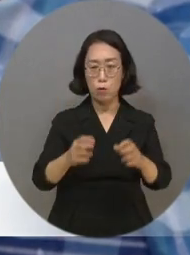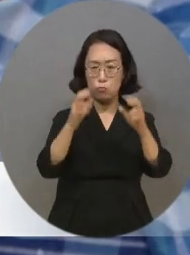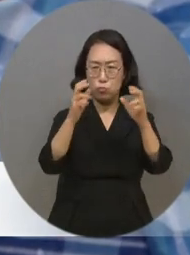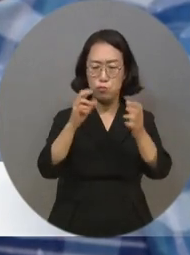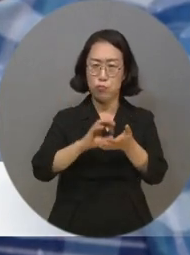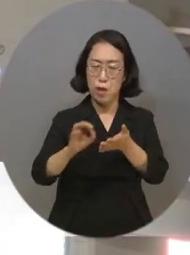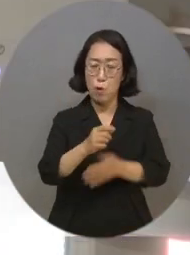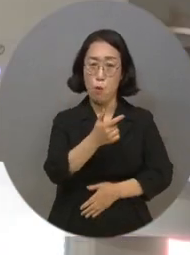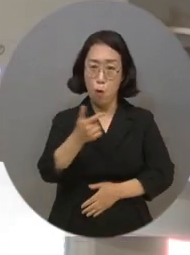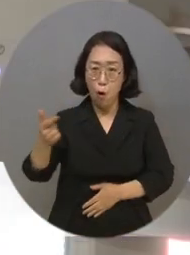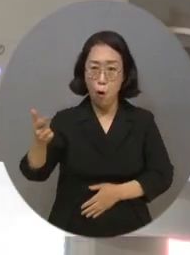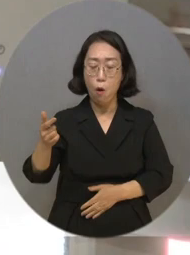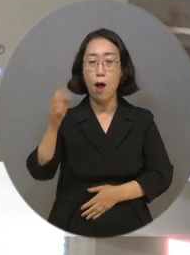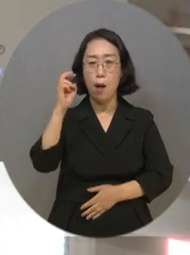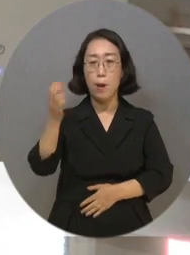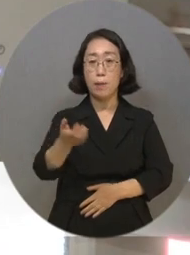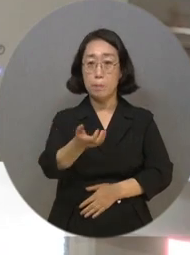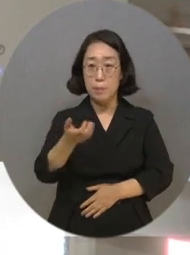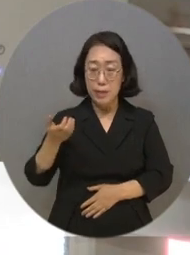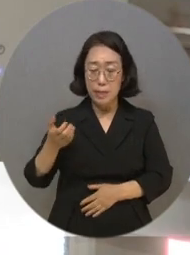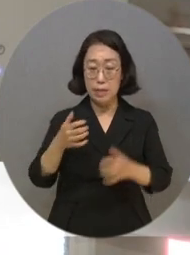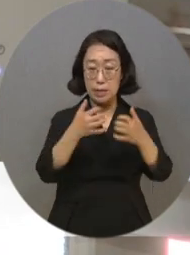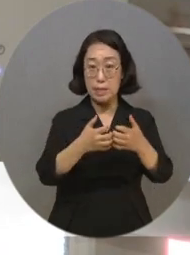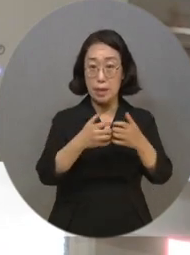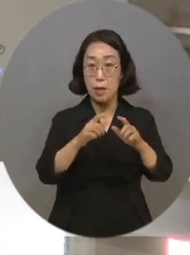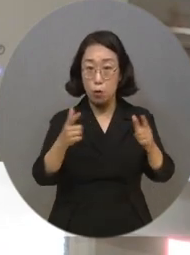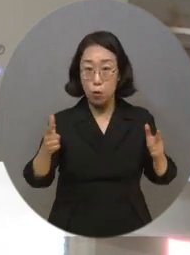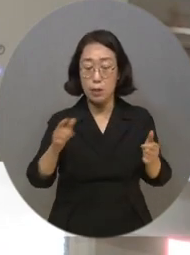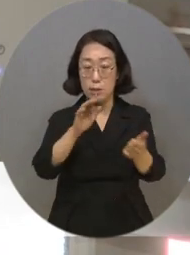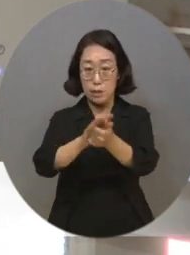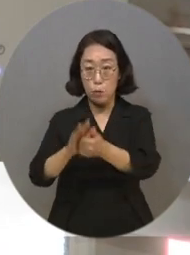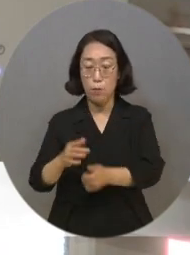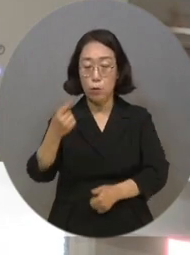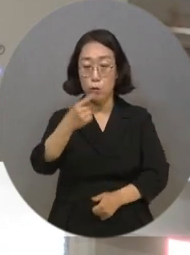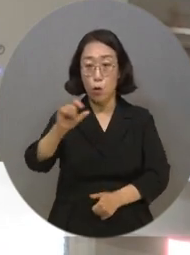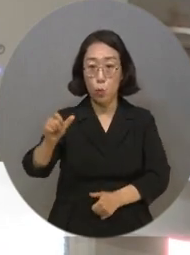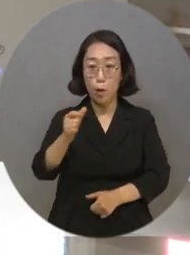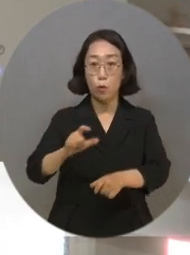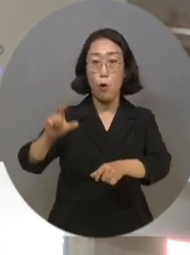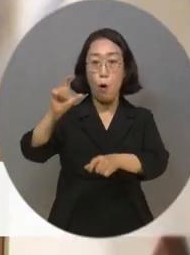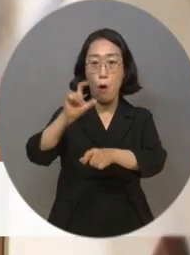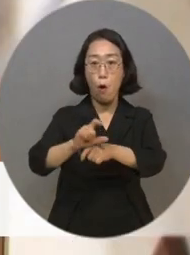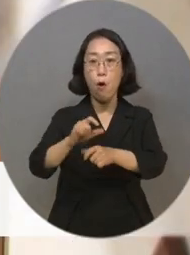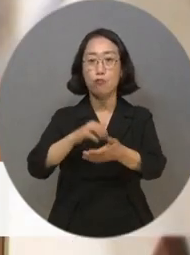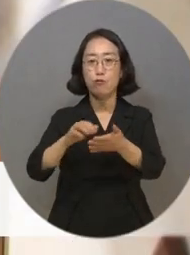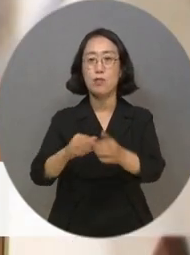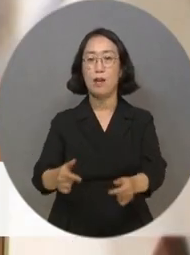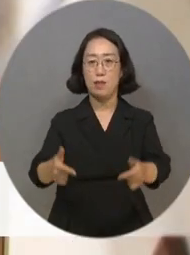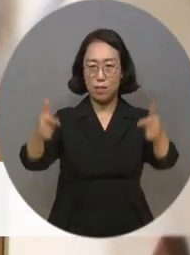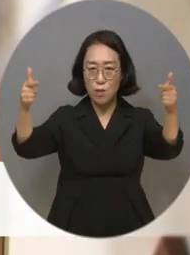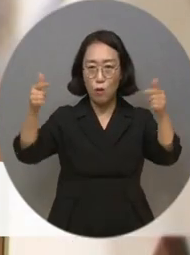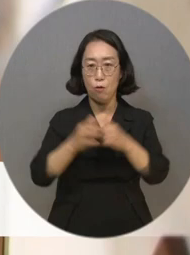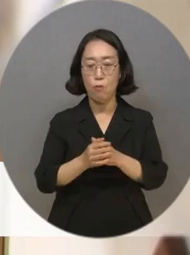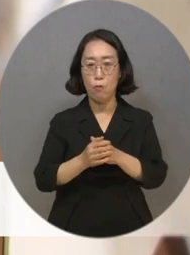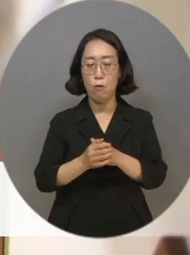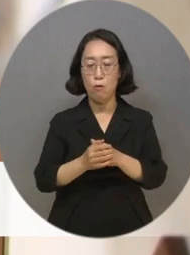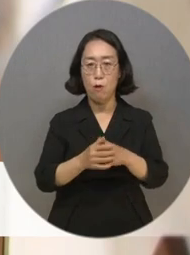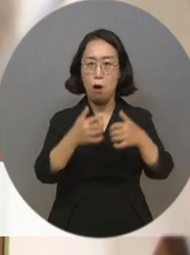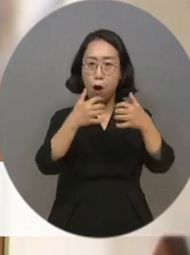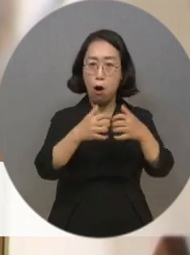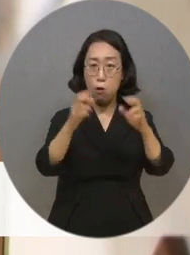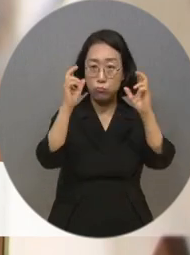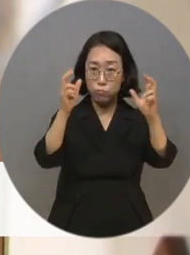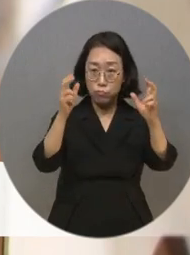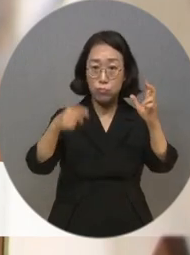증가에 대비해 고효율 냉방기기 지원 대상을 1,500가구 추가 확대하기로 했습니다. 냉방기기 추가